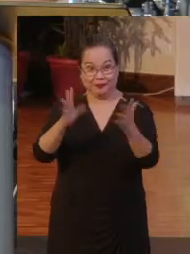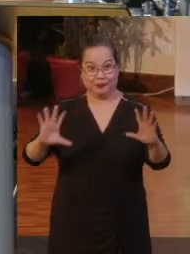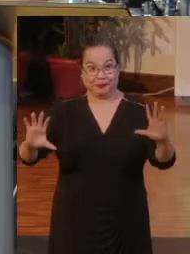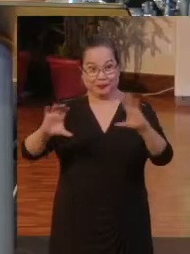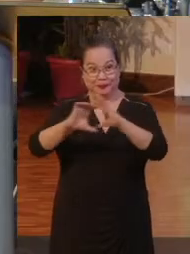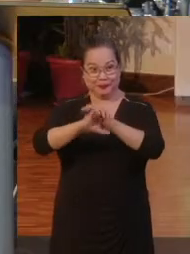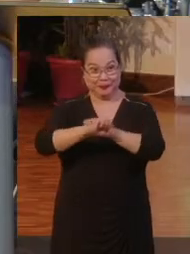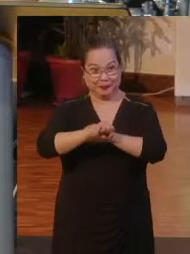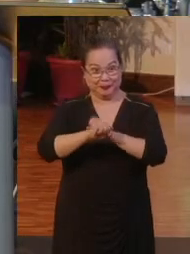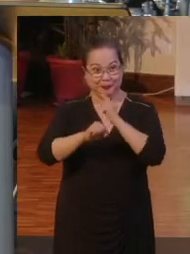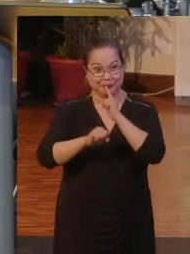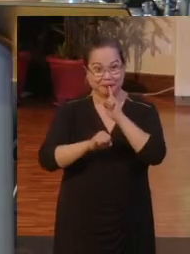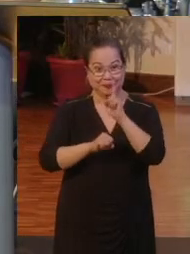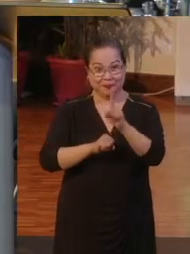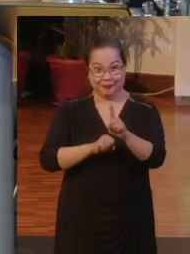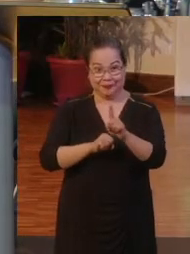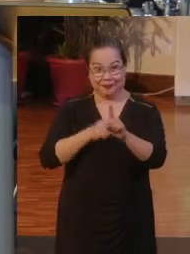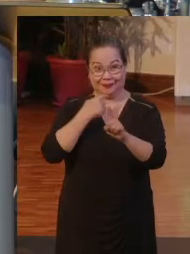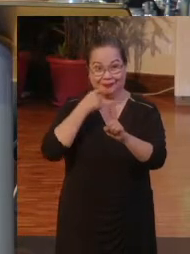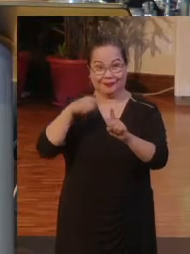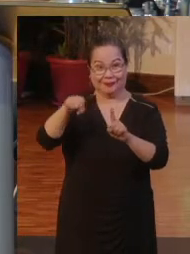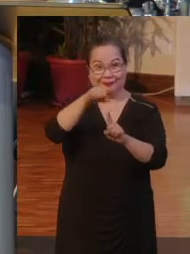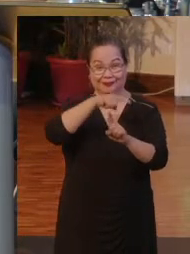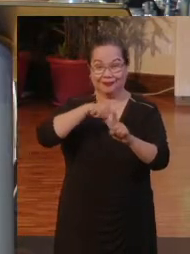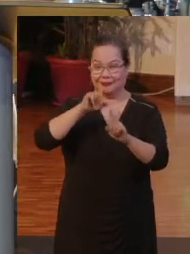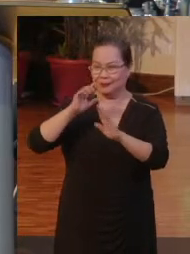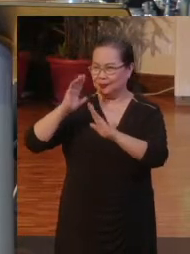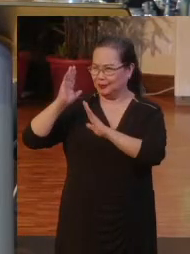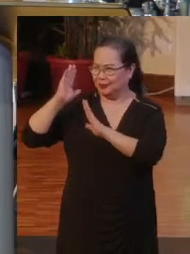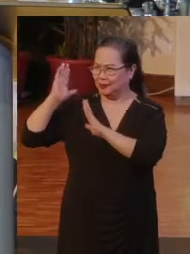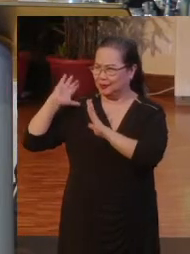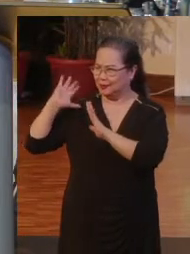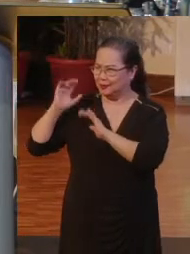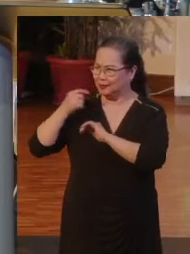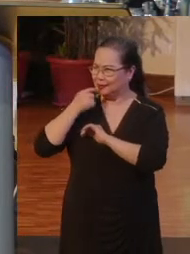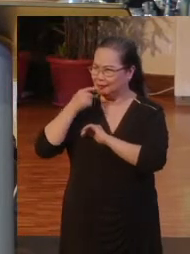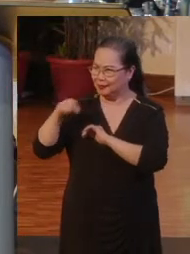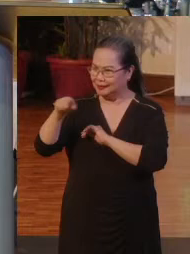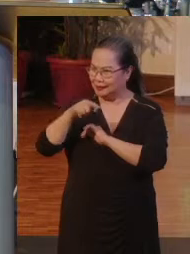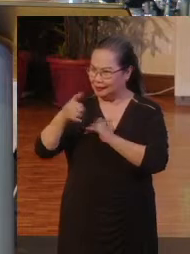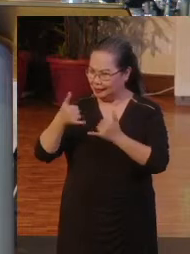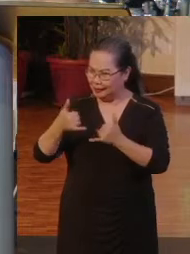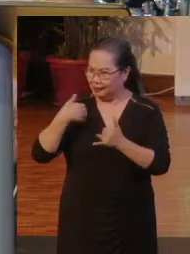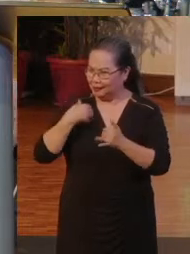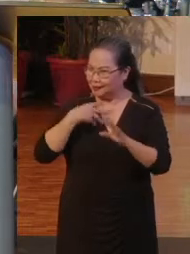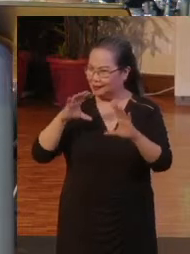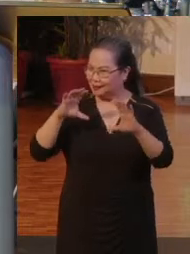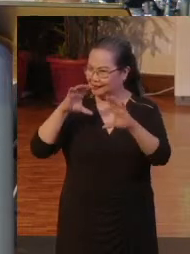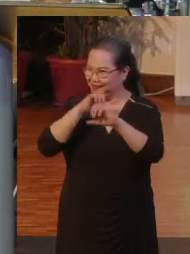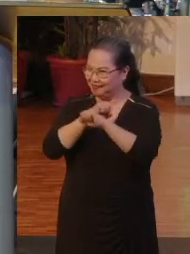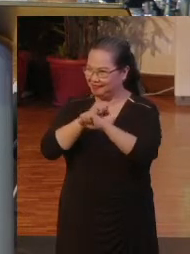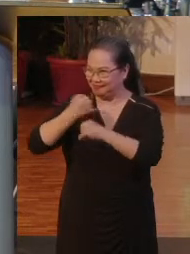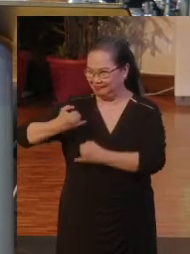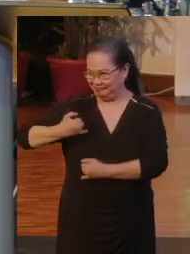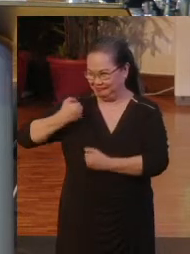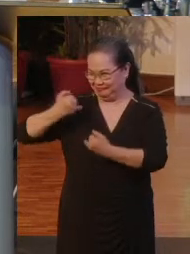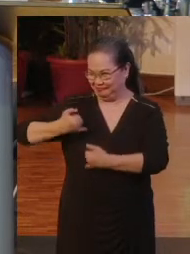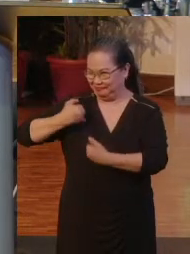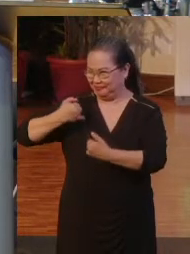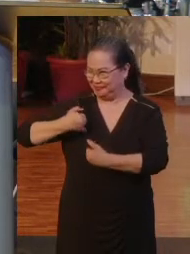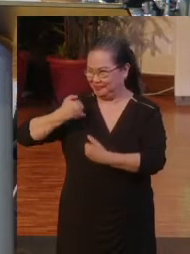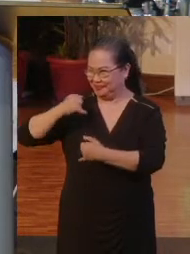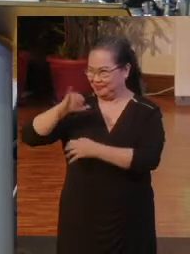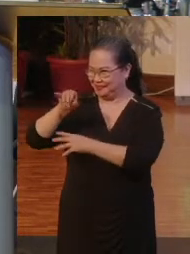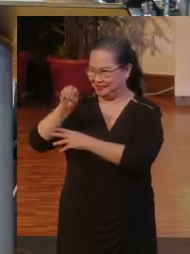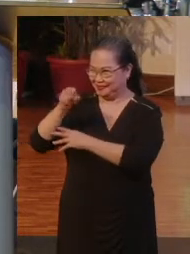pong pinag-aaralan na matagal ng panahon. At ngayon po ay matatapos na tayo dito sa aklat ng